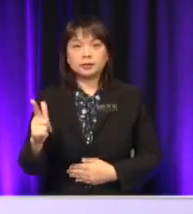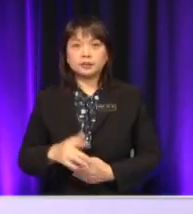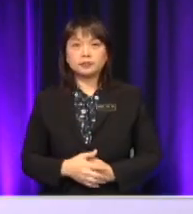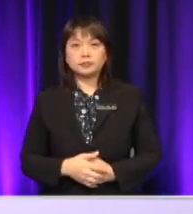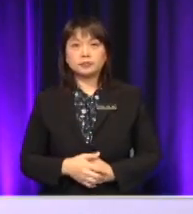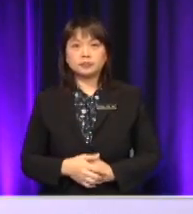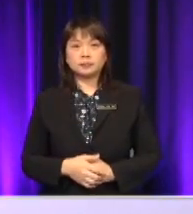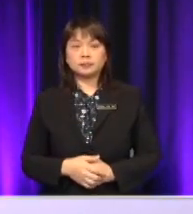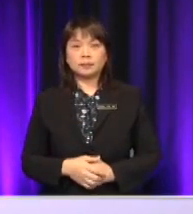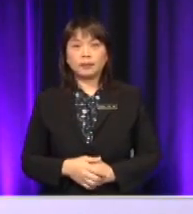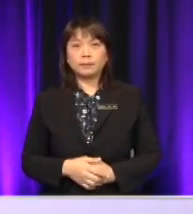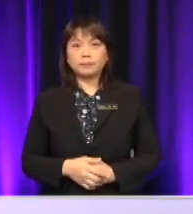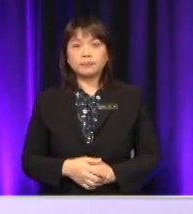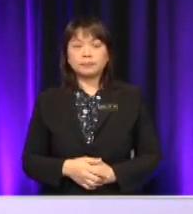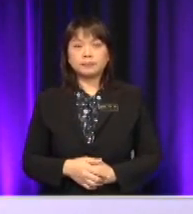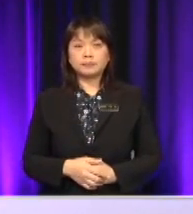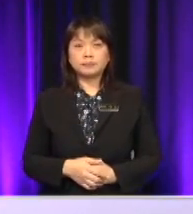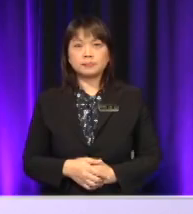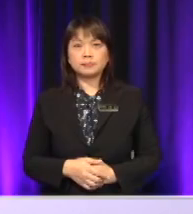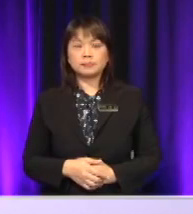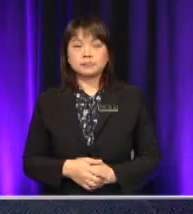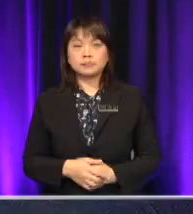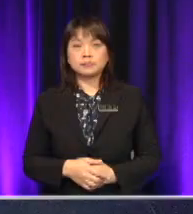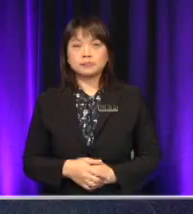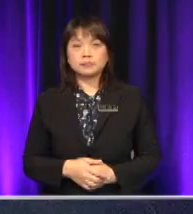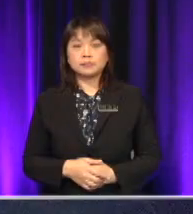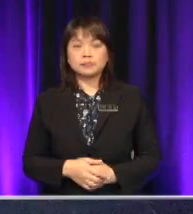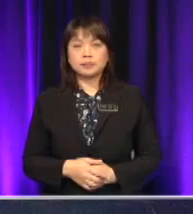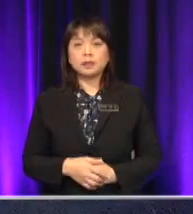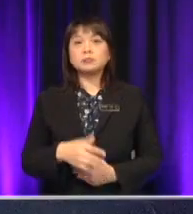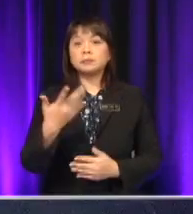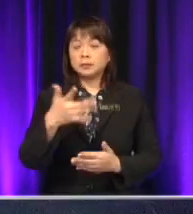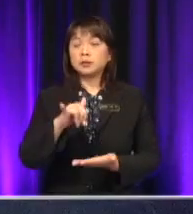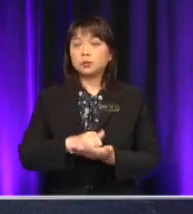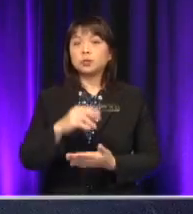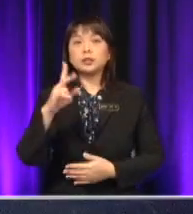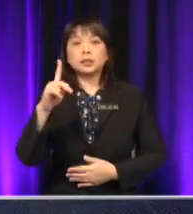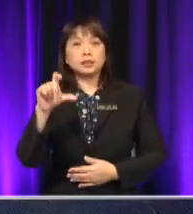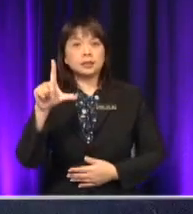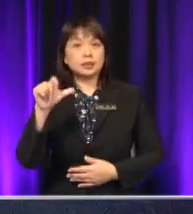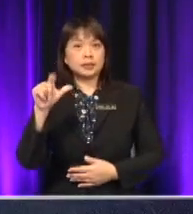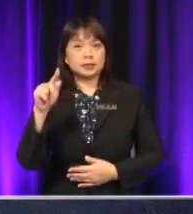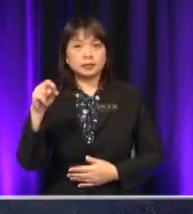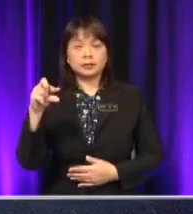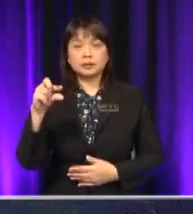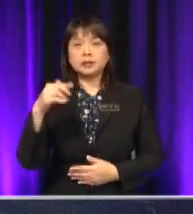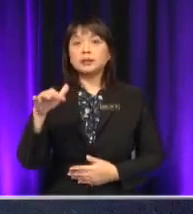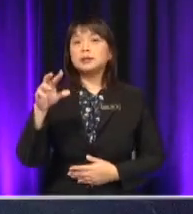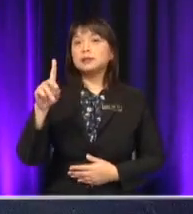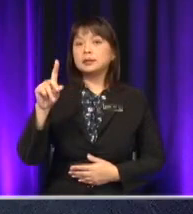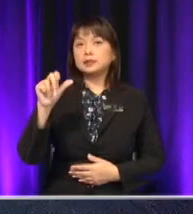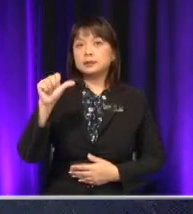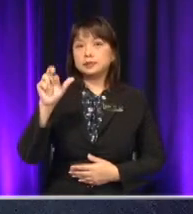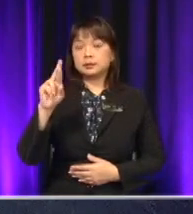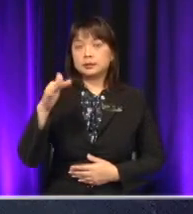Kan? Ini bentuk kon ya, cikgu? Ya, betul. Okey, dan yang terakhir adalah kelalang dasar lepeh. Kelalang dasar lepeh. Alamak, yang mana ni